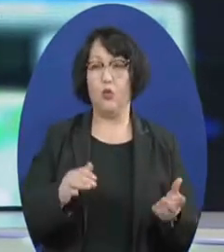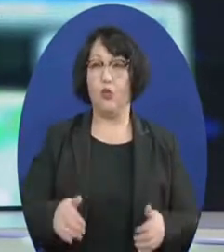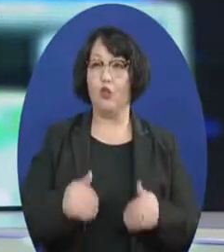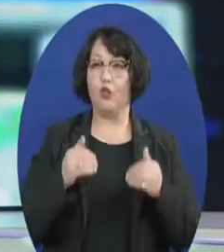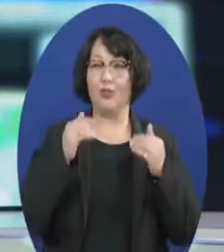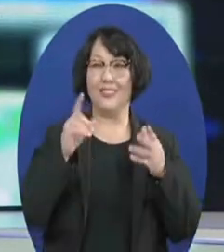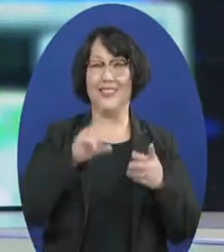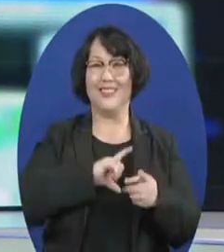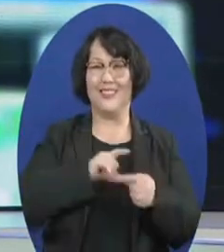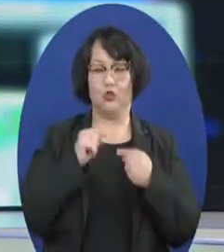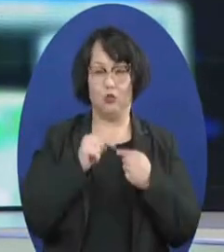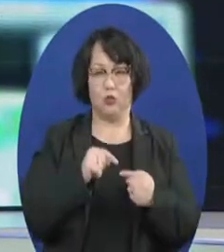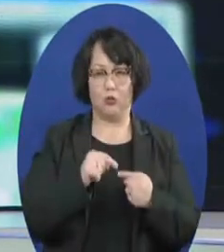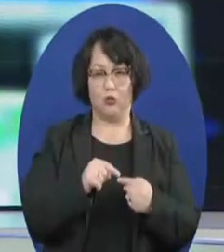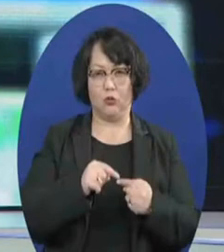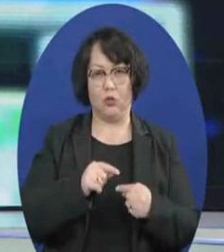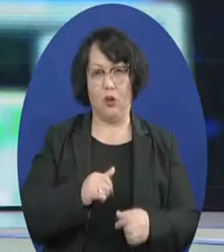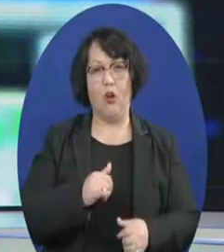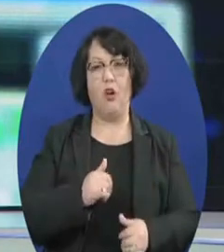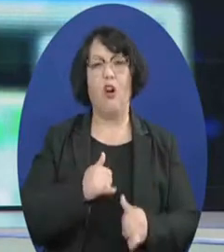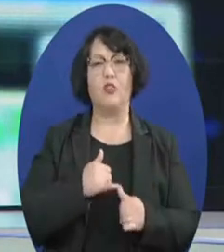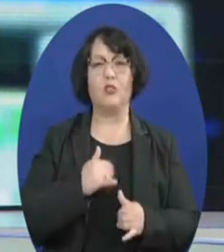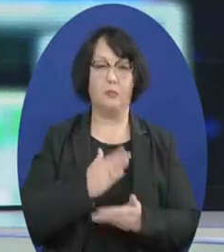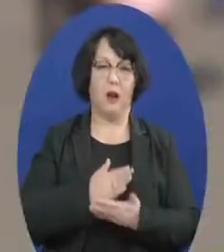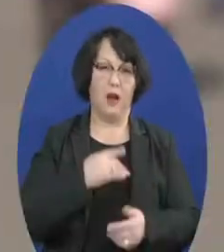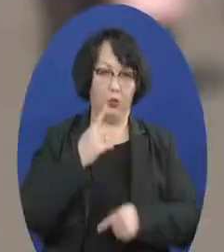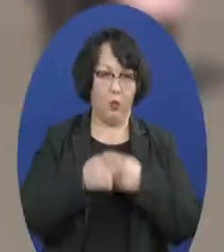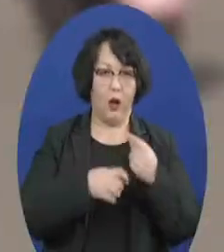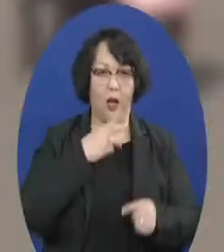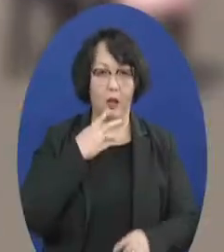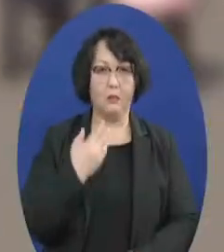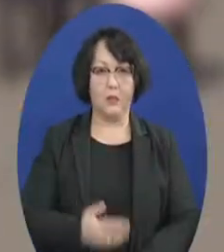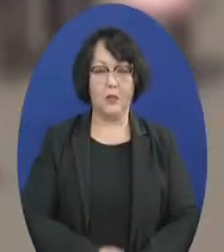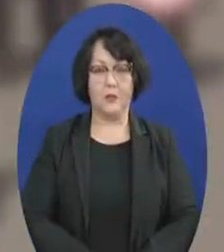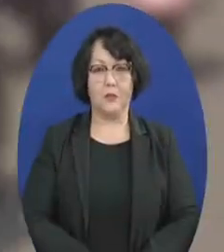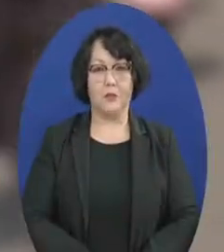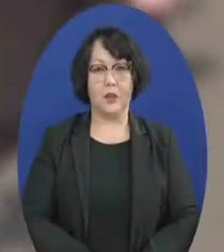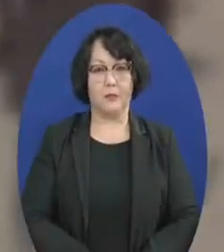хөгжих эрх зөрчигдөж байна гэж тэд үзэж байгаа юм байна.